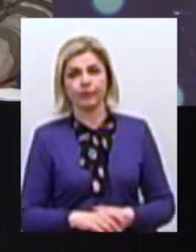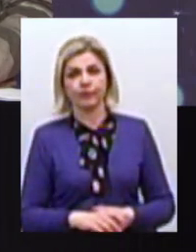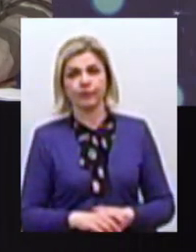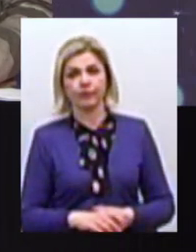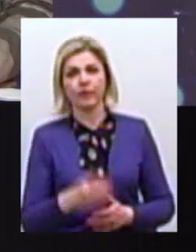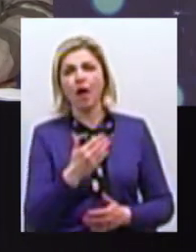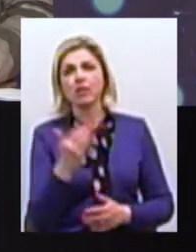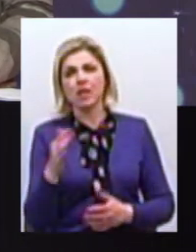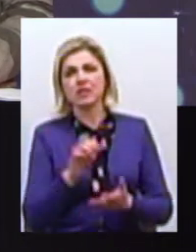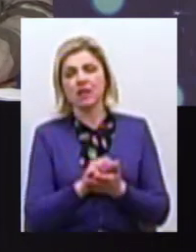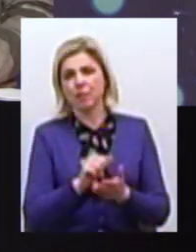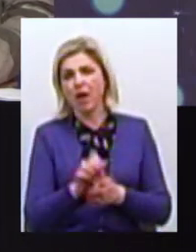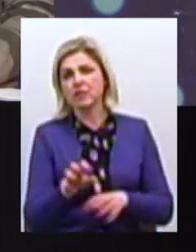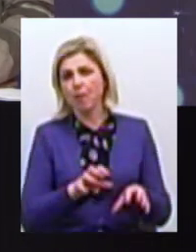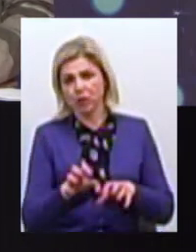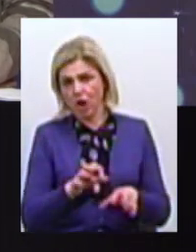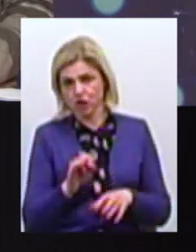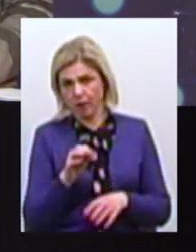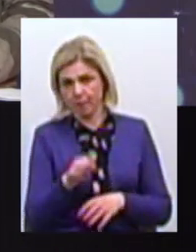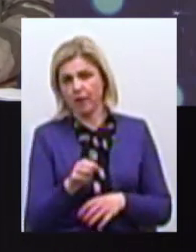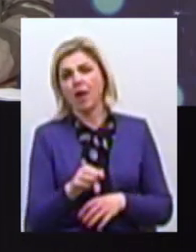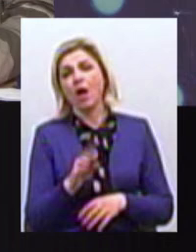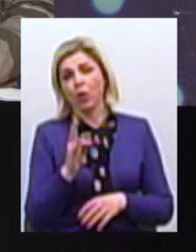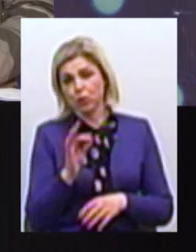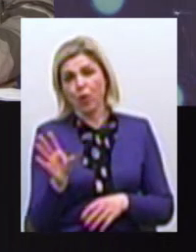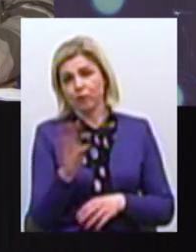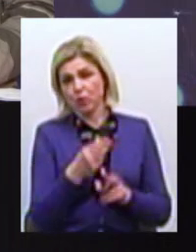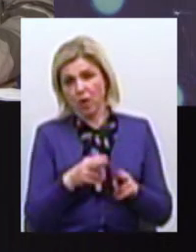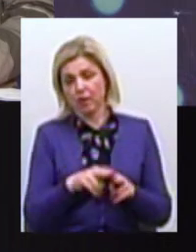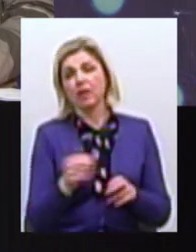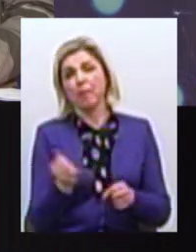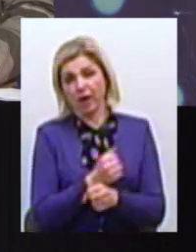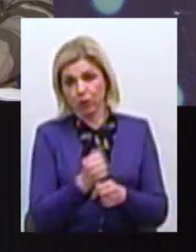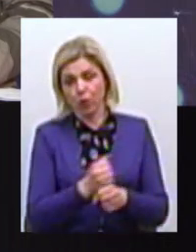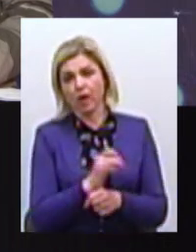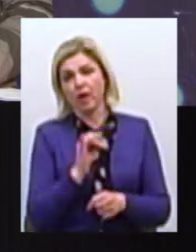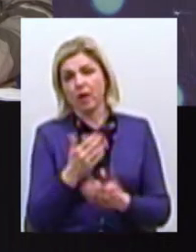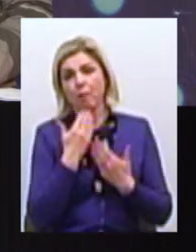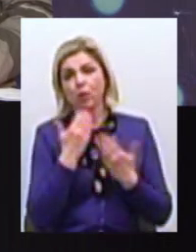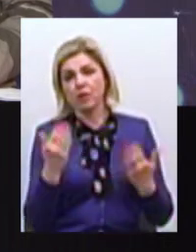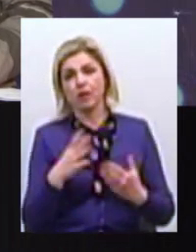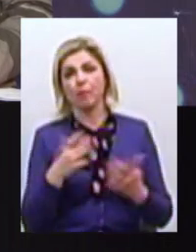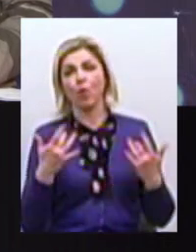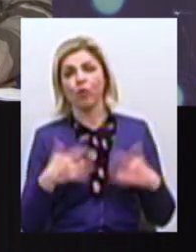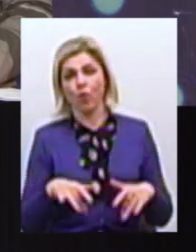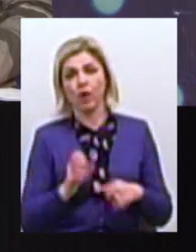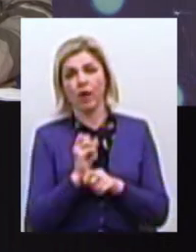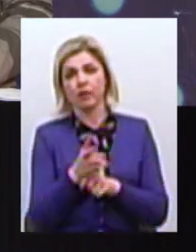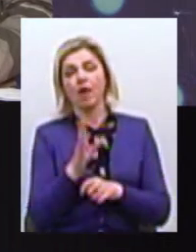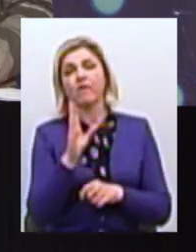занимались саботажем некоторое время. Вот, ну, мы это все преодолели. Последний был уволен в октябре